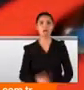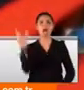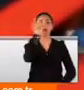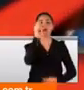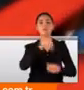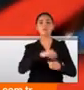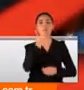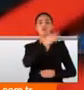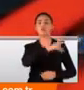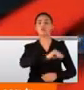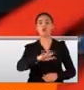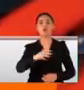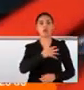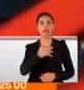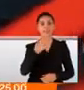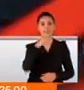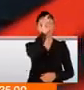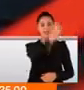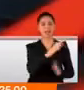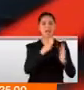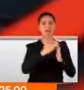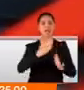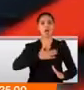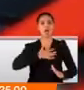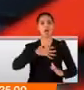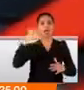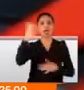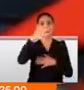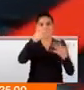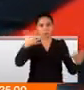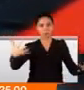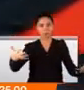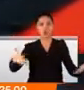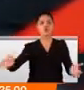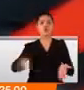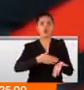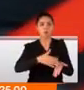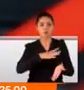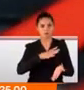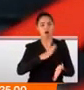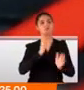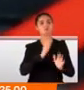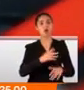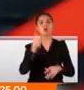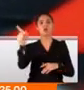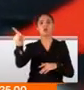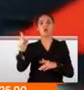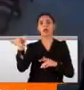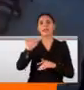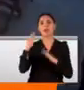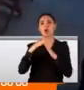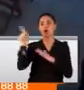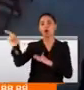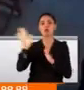Aydın'da 3 çocuk annesi Hanife Ger, evinin önüne dökülen asma yapraklarını süpürmüş ama yan komşusunun kapısındakilere